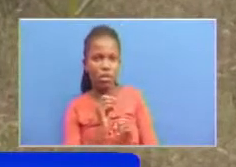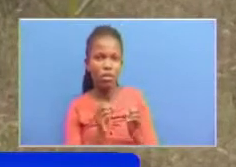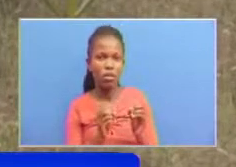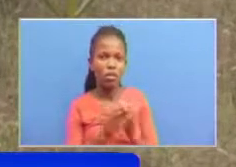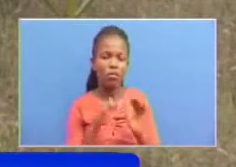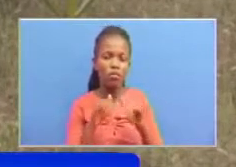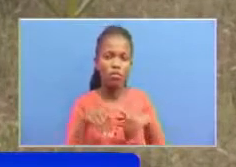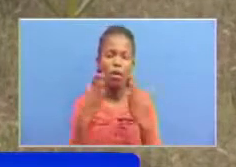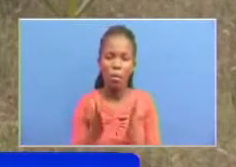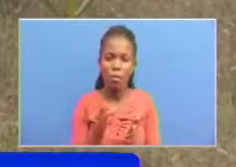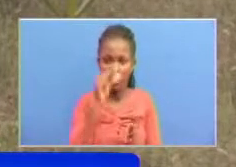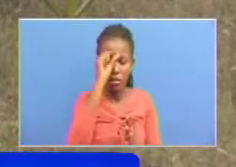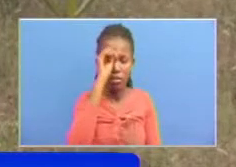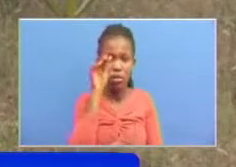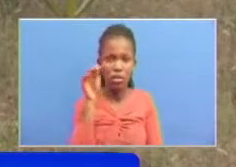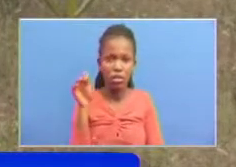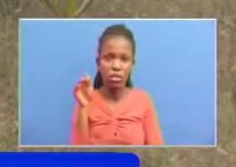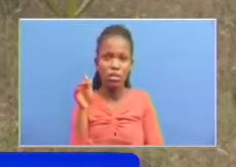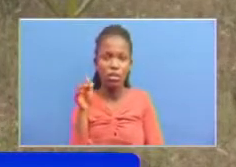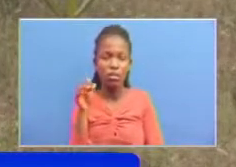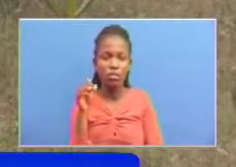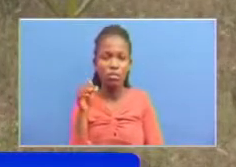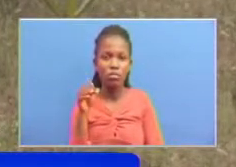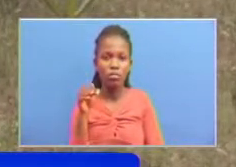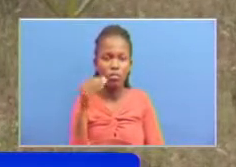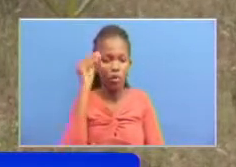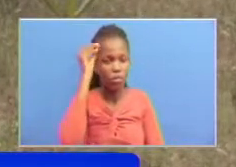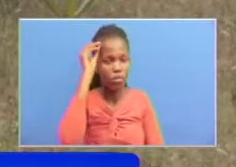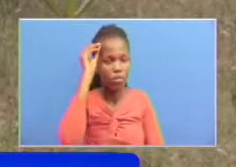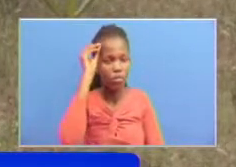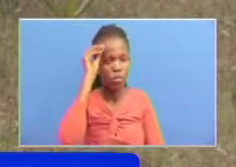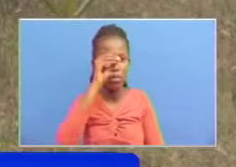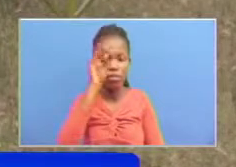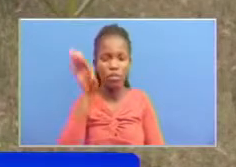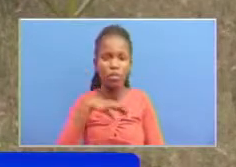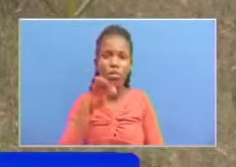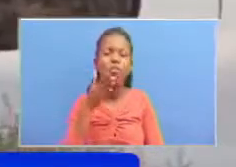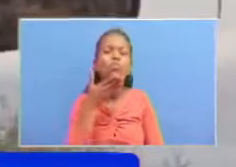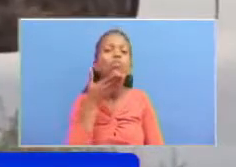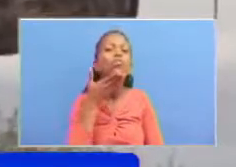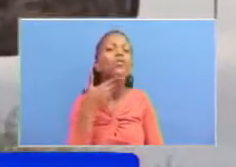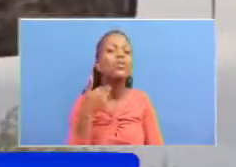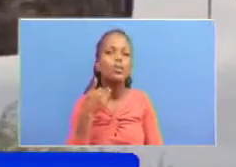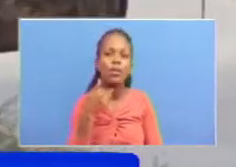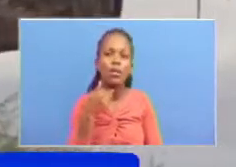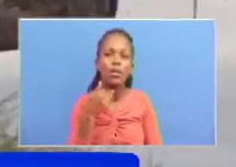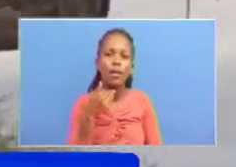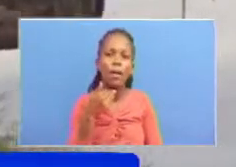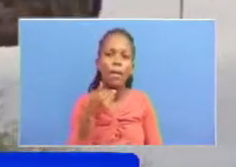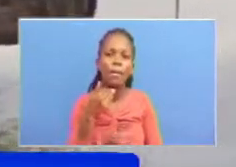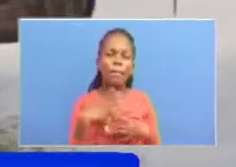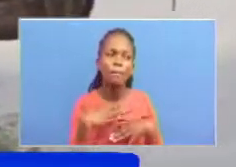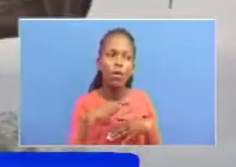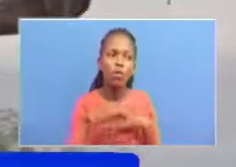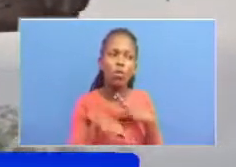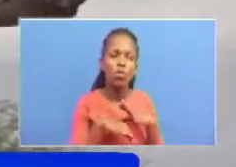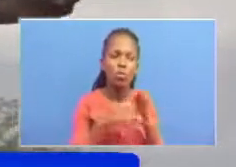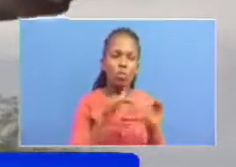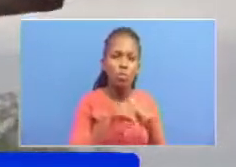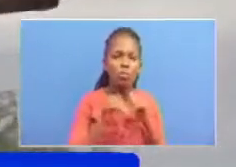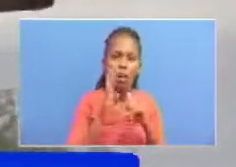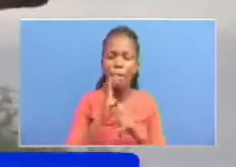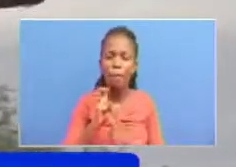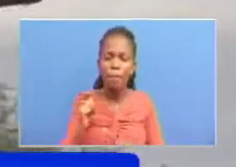Kule Selekali Quikis, Yetaka and Kidula and Bambunge, Wakwenda and Wandelani, and Mimanzuki Kui and Kitanakuata license, Kulaku Selekali Sia County,